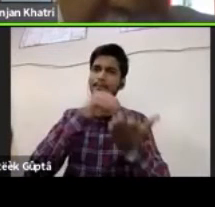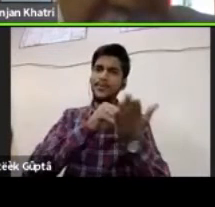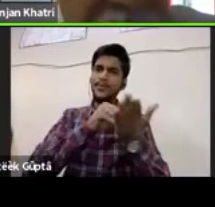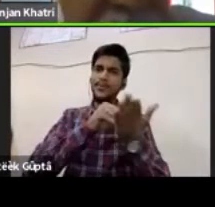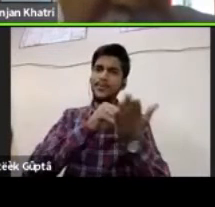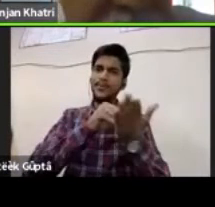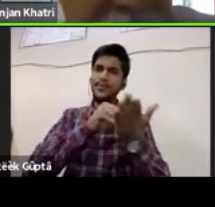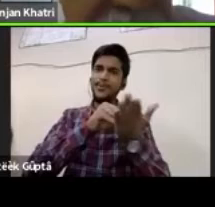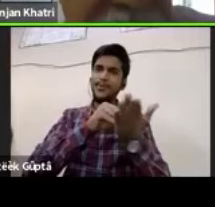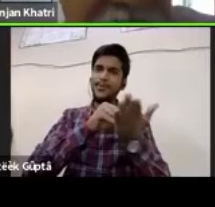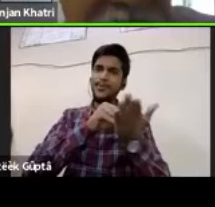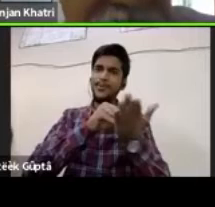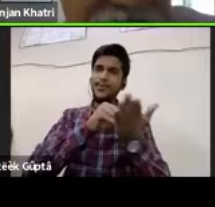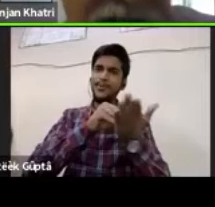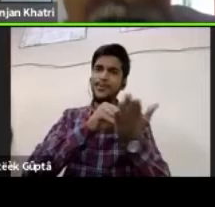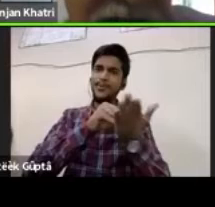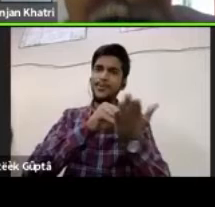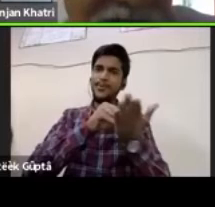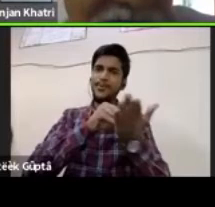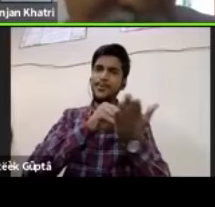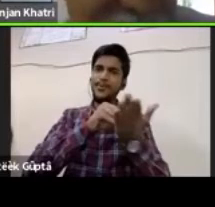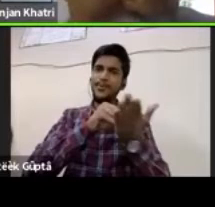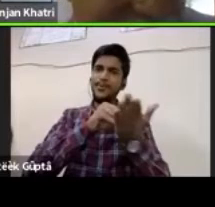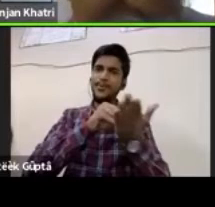है धन्या रवि.